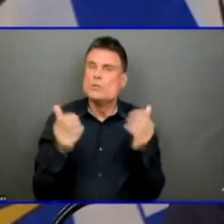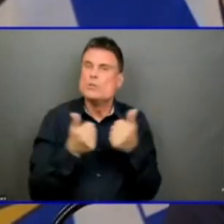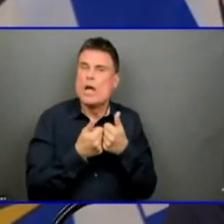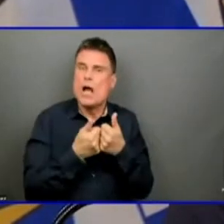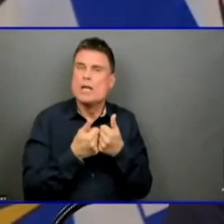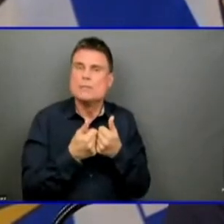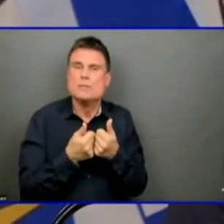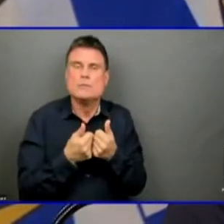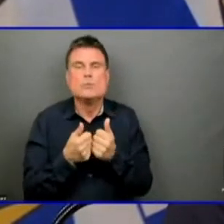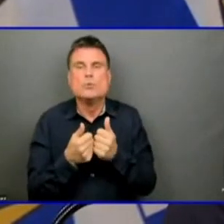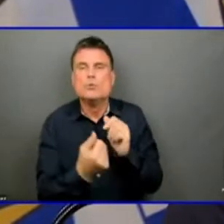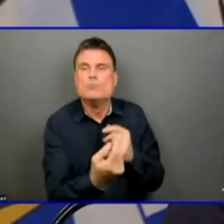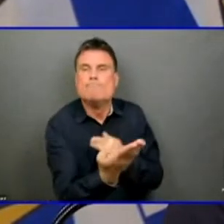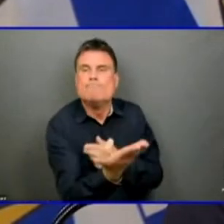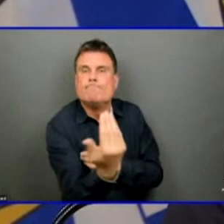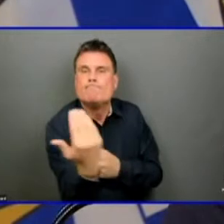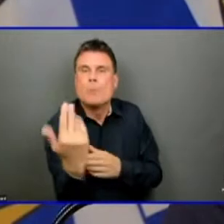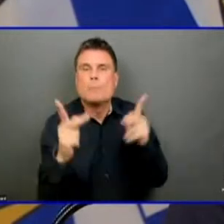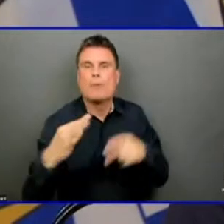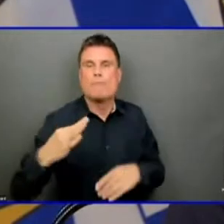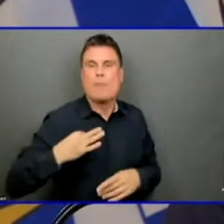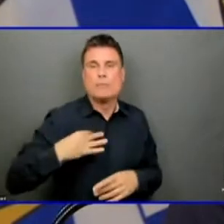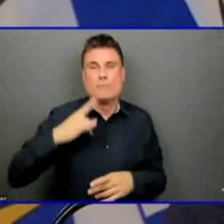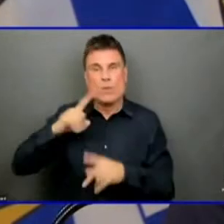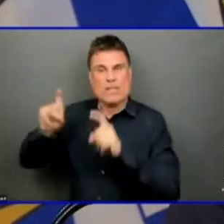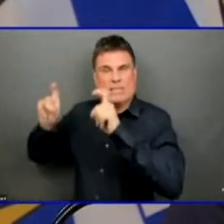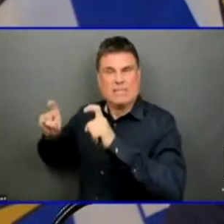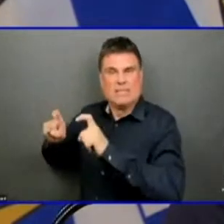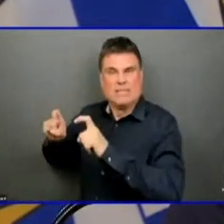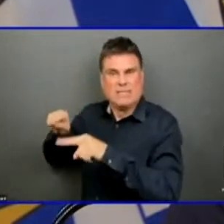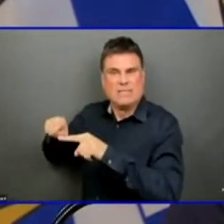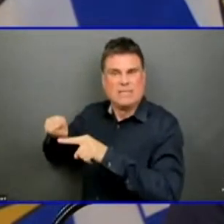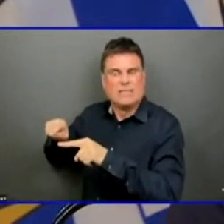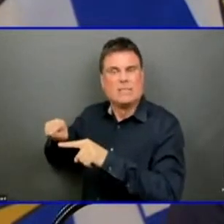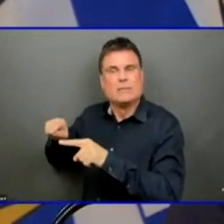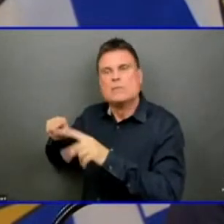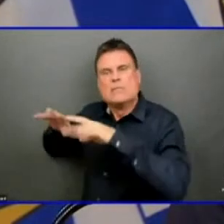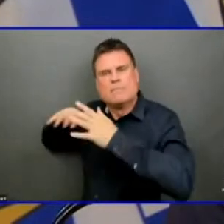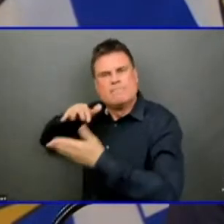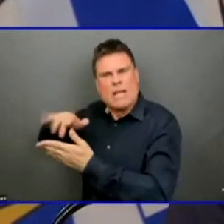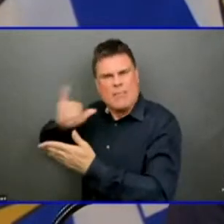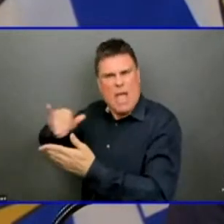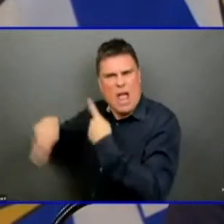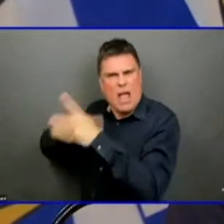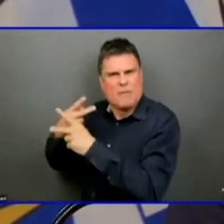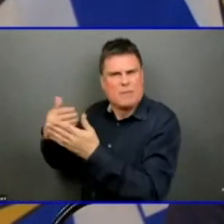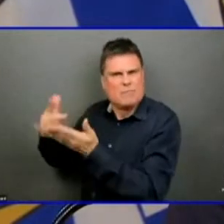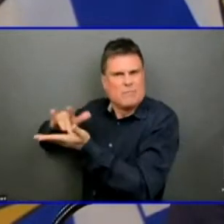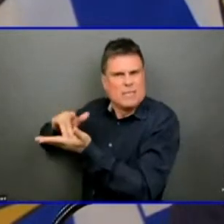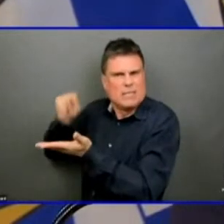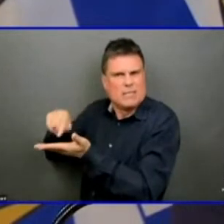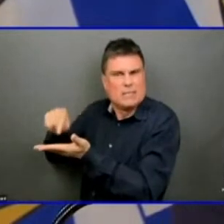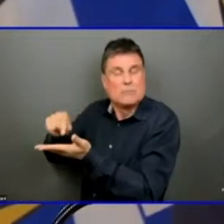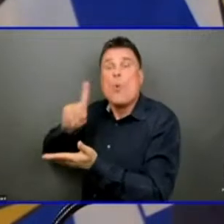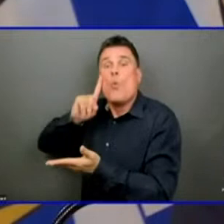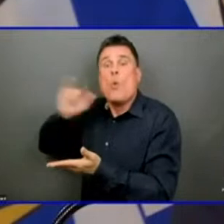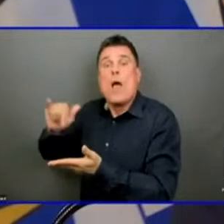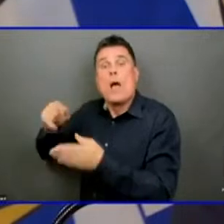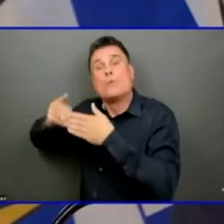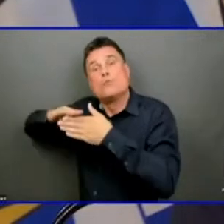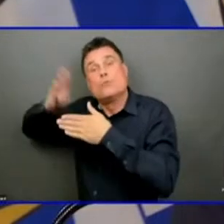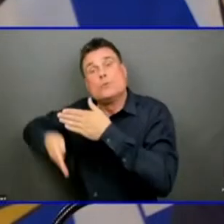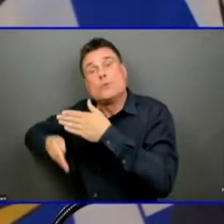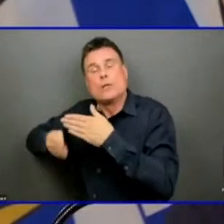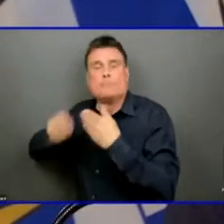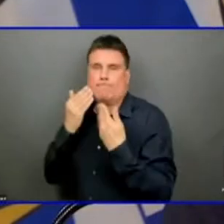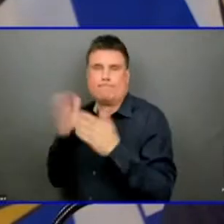some and are working on that. I don't know the 有一 results 个 off 这 the 个 top of my head, Limabab 不 but 知道 it 是 is 什么一个 being 项 run by 目 that we have a 那么 clinical 希 care